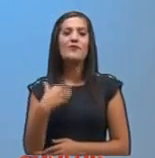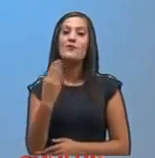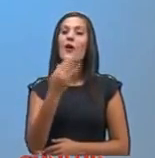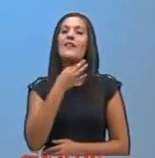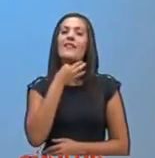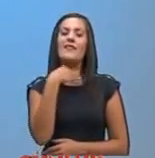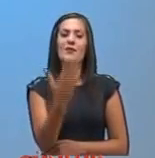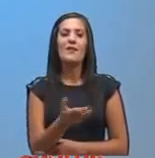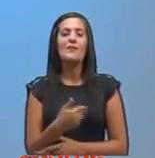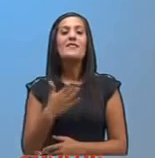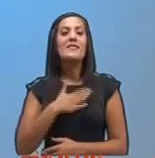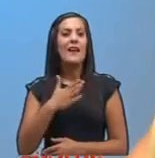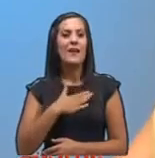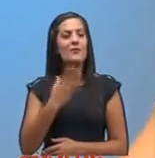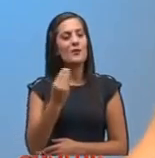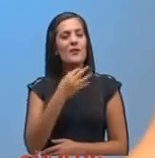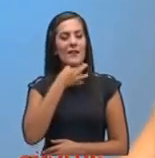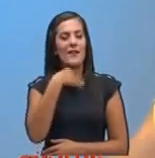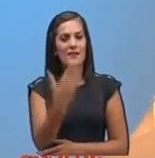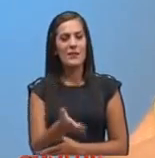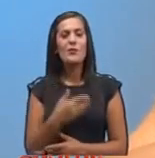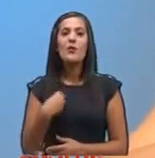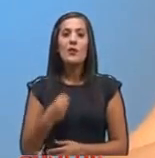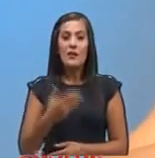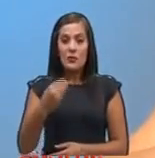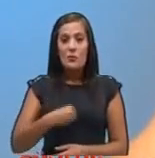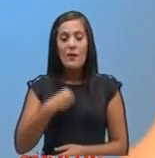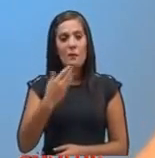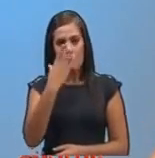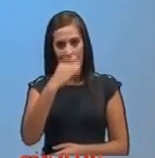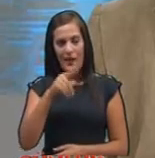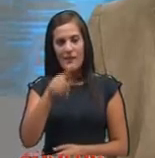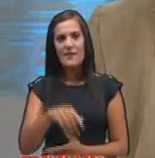ediyorum. Sağ olun. Çok teşekkür ediyorum. Umarım beğenmişsinizdir. Sadece